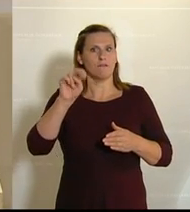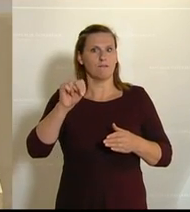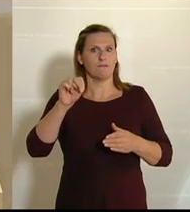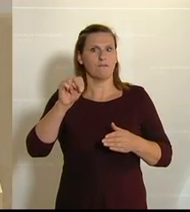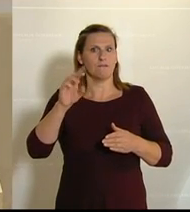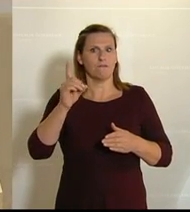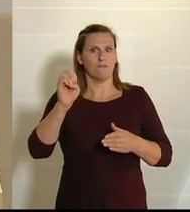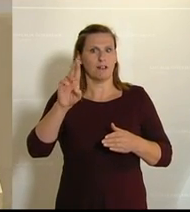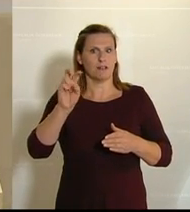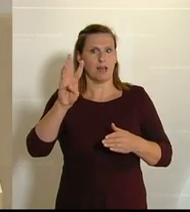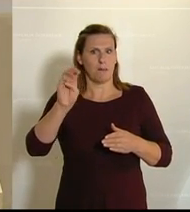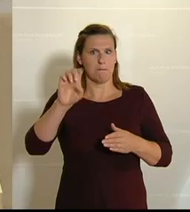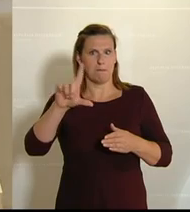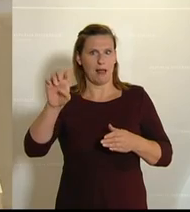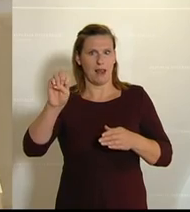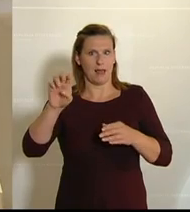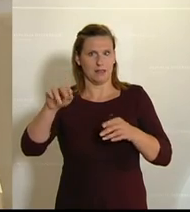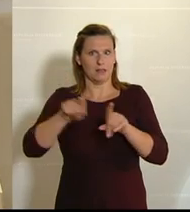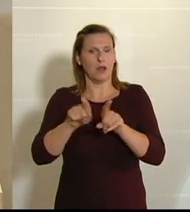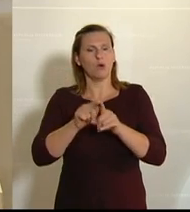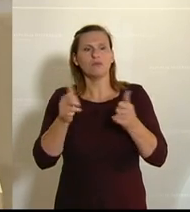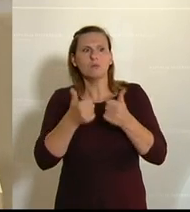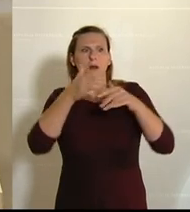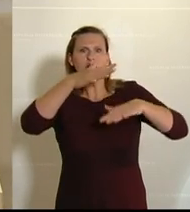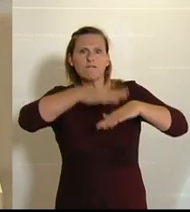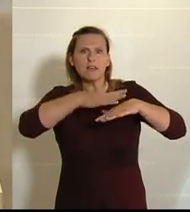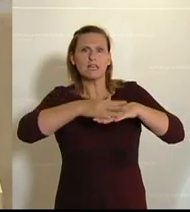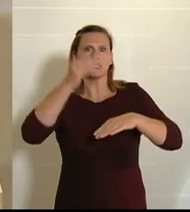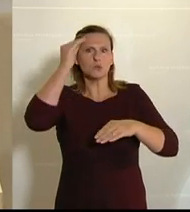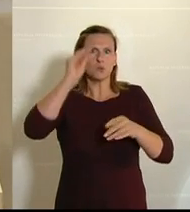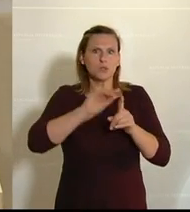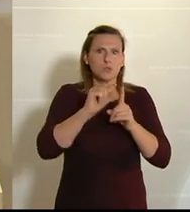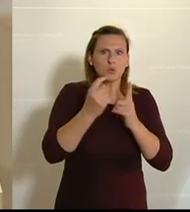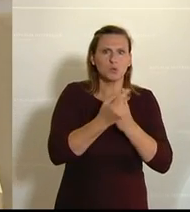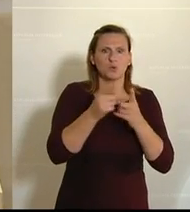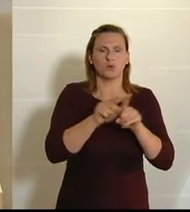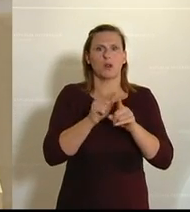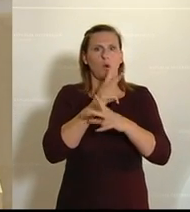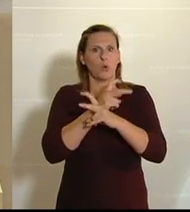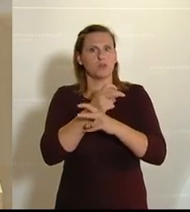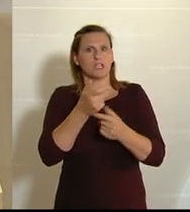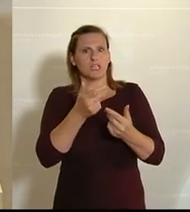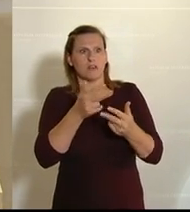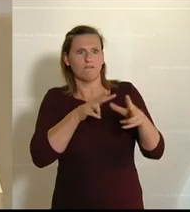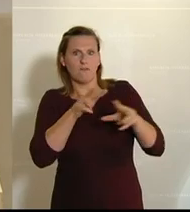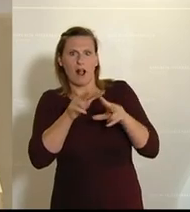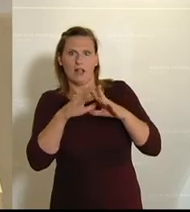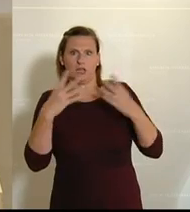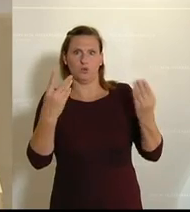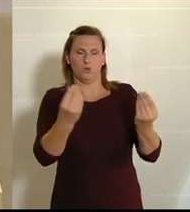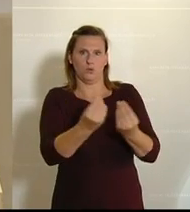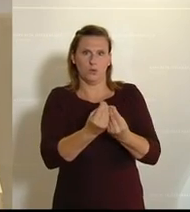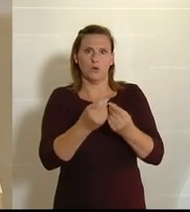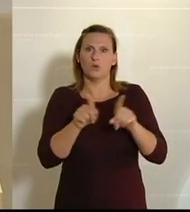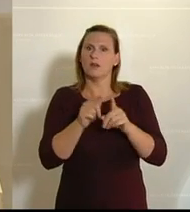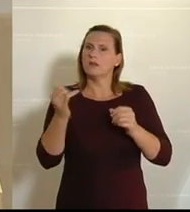und ist auch dort, hat sich super vernetzt, ist super vernetzt in der Kunst und Kultur, aber natürlich auch in der österreichischen Verwaltung insgesamt. Und